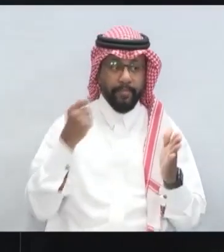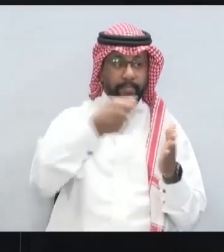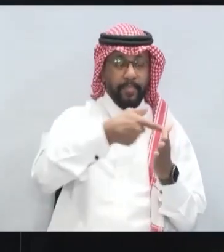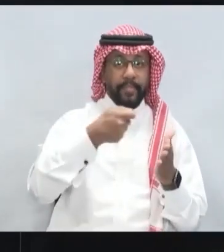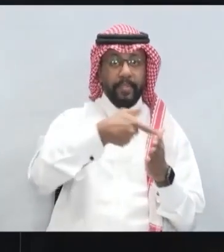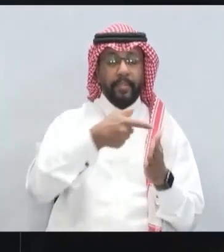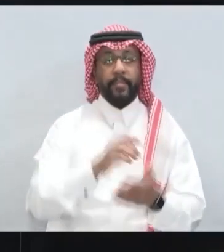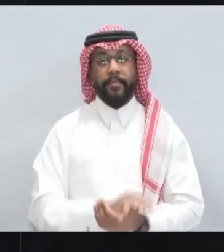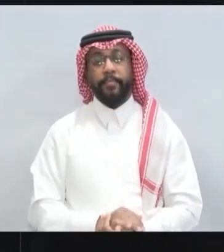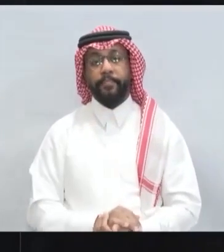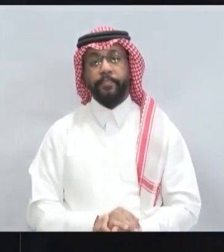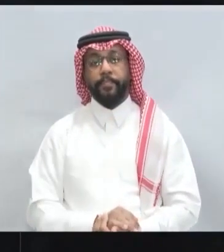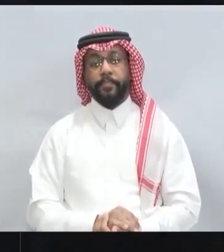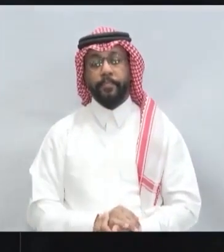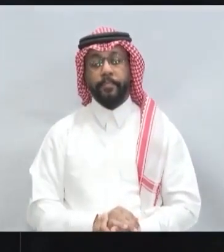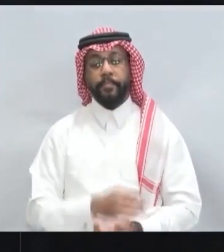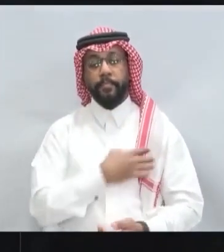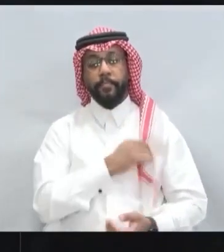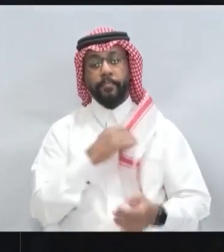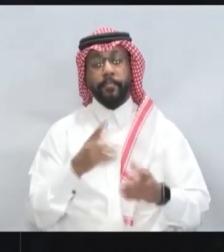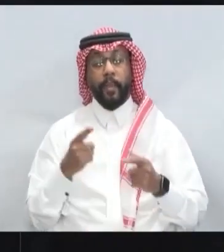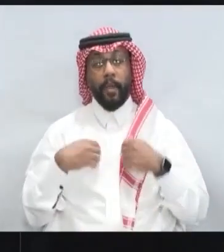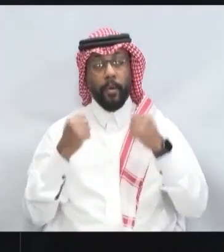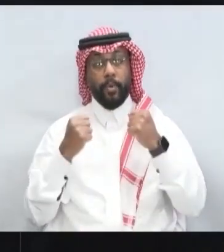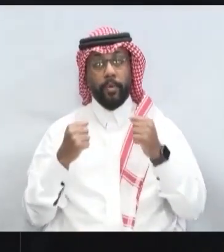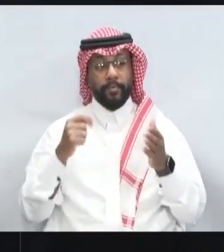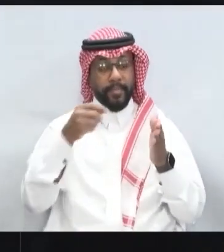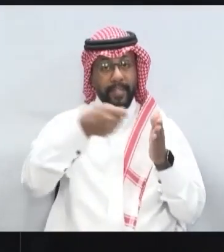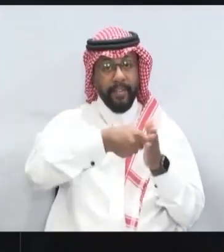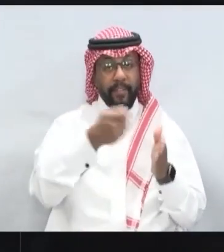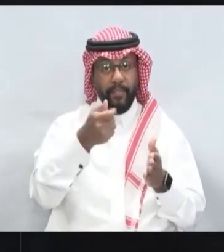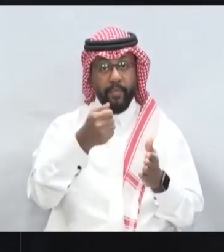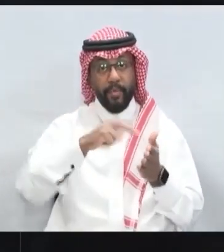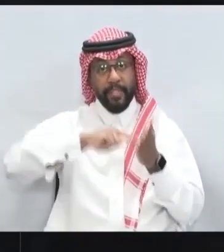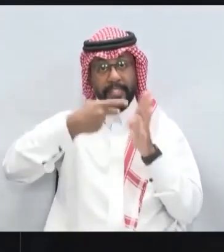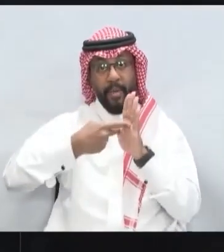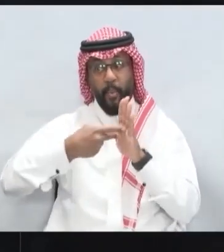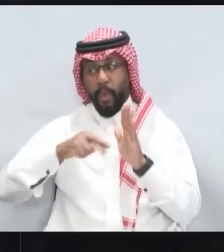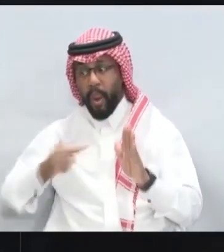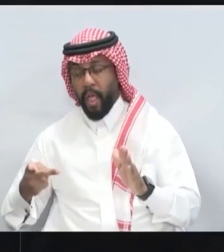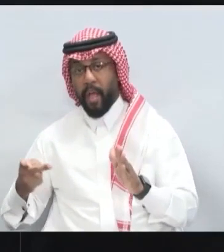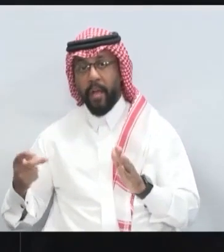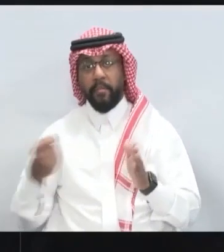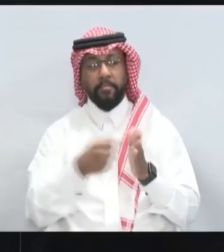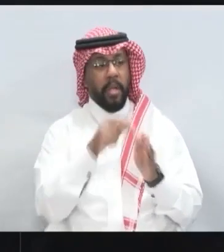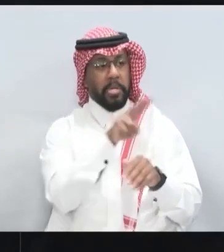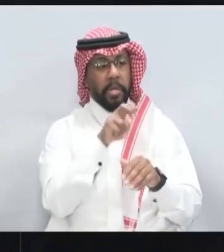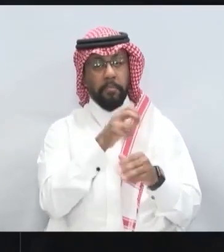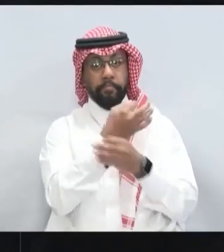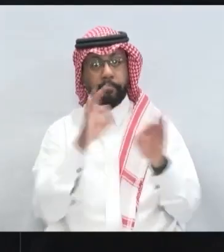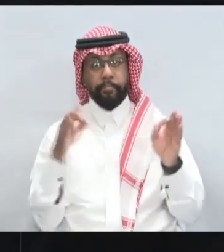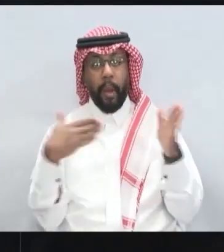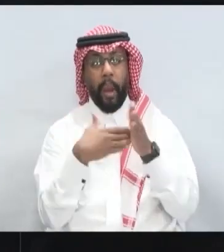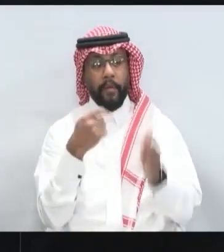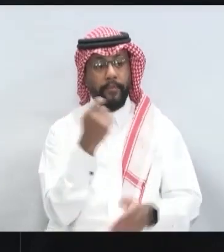لديها مبالغ مثلا متداوله تستطيع ان تحولها بشكل سريع ومن ثم توفي بالتزاماته اذا لم يكن لديه